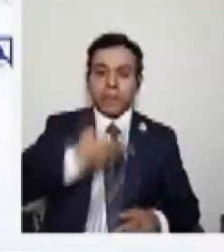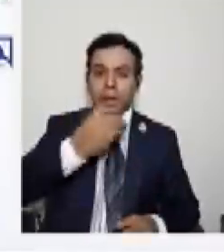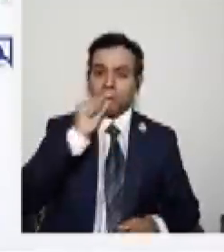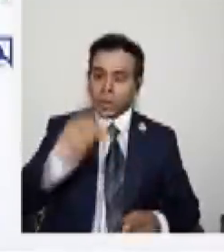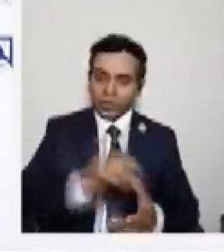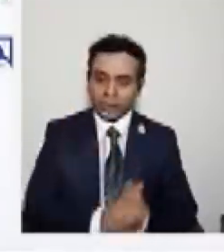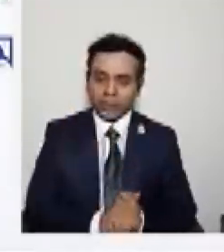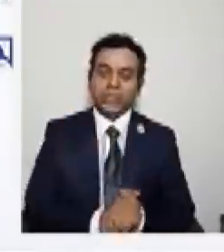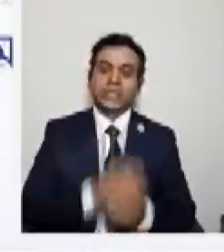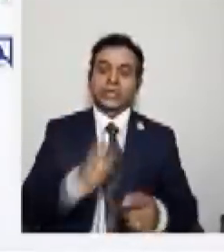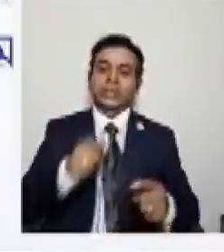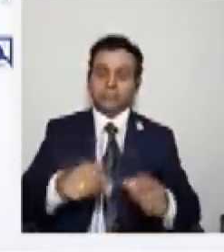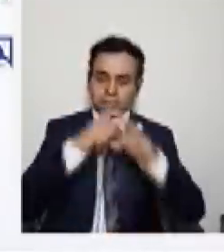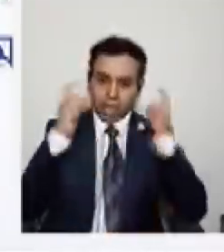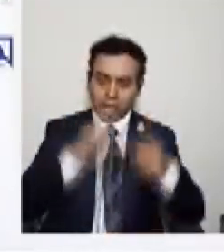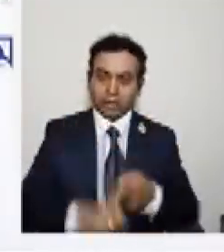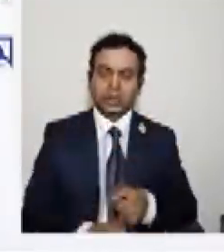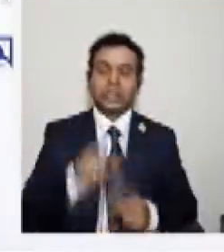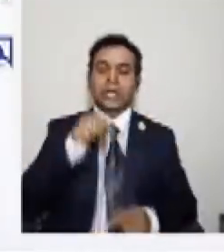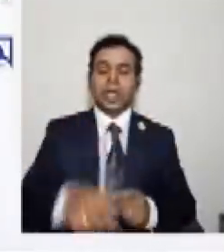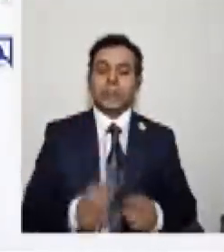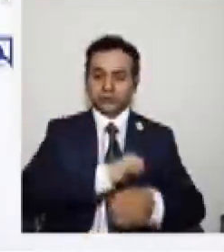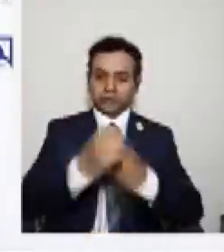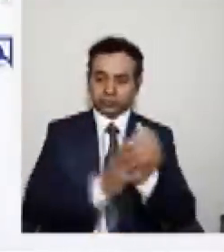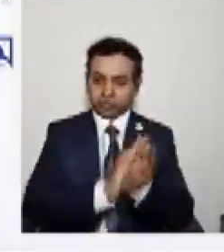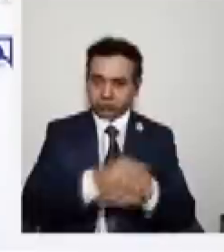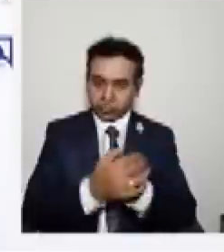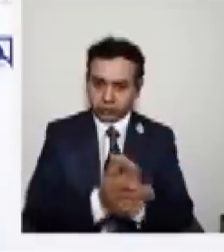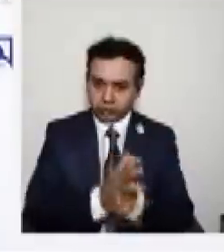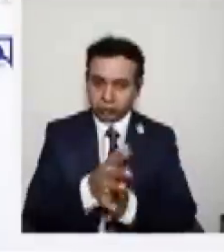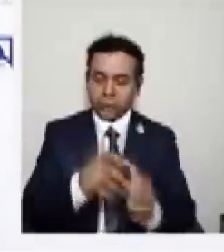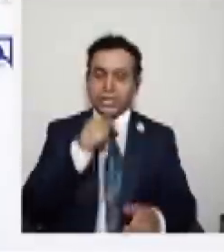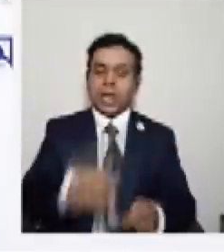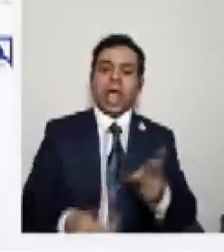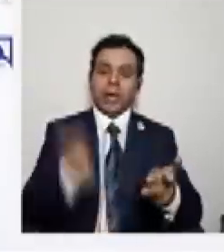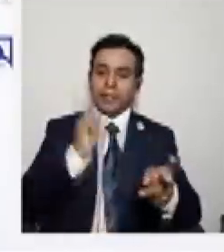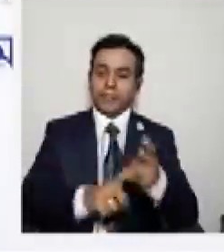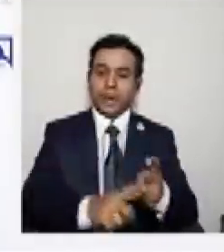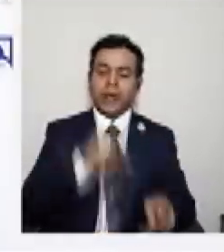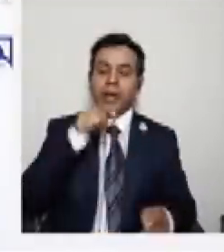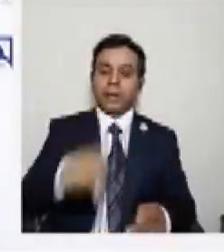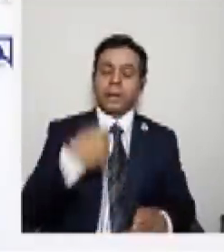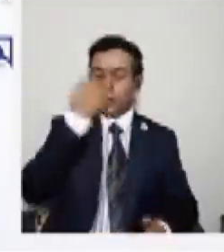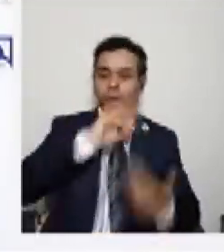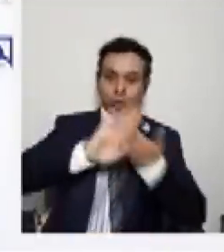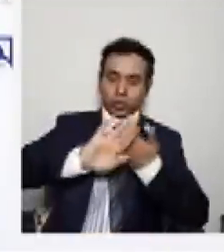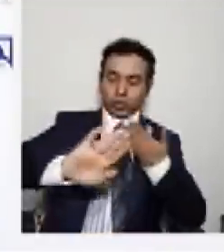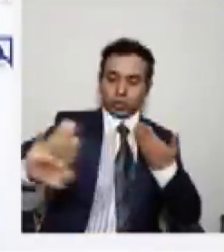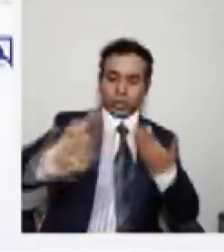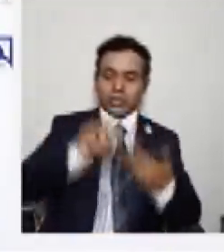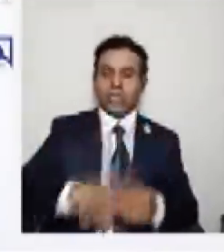শুধু একটি উপায় না, তিনটি যা পদ্ধতি বারবার বলা হয় এই তিনটি একসাথেই পালন করে নিজেকে সুরক্ষিত রাখা